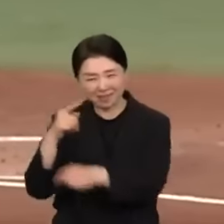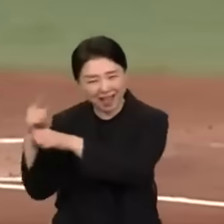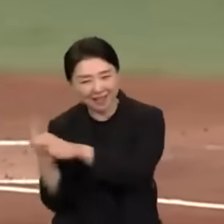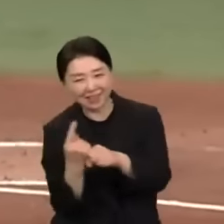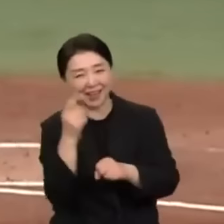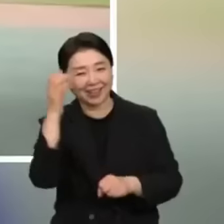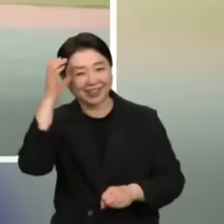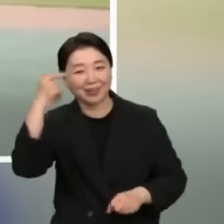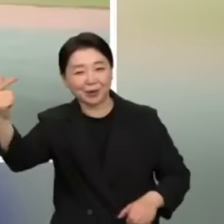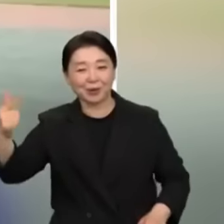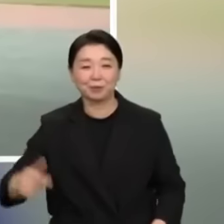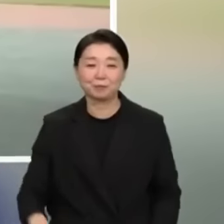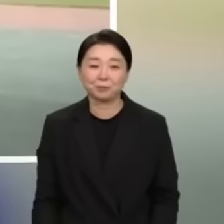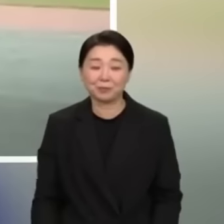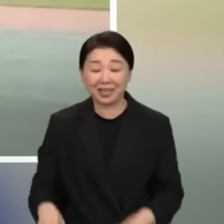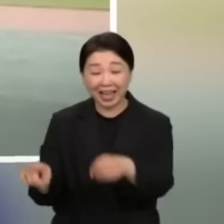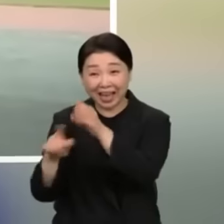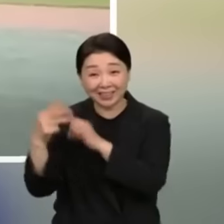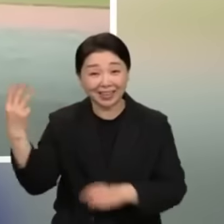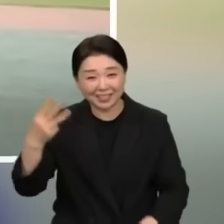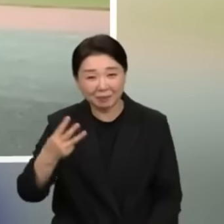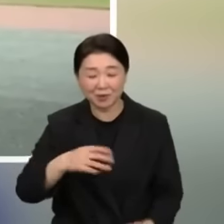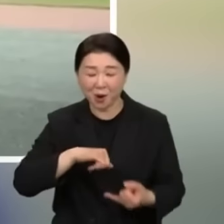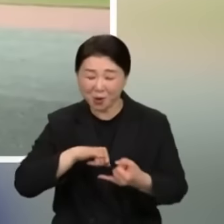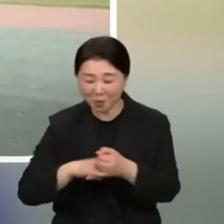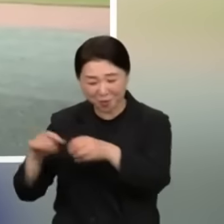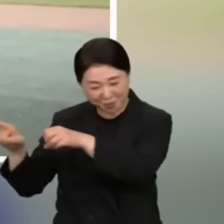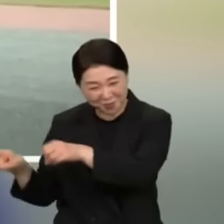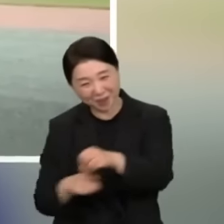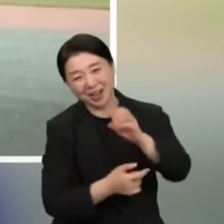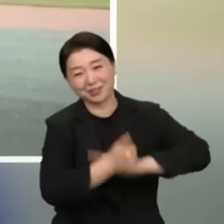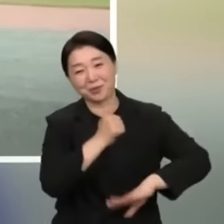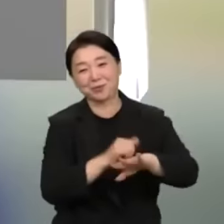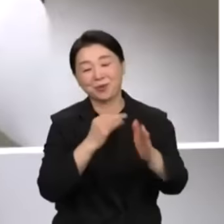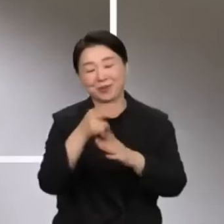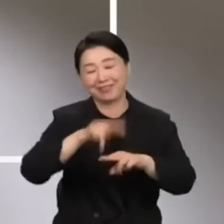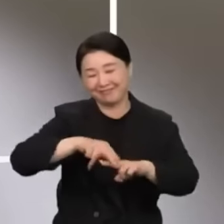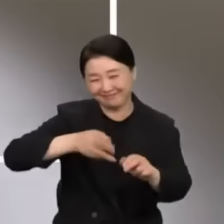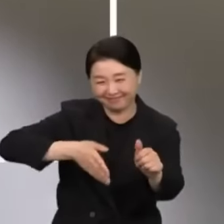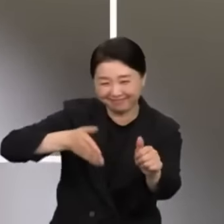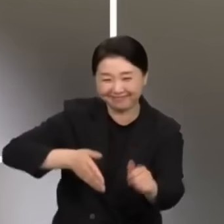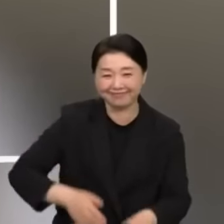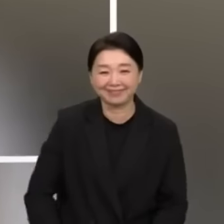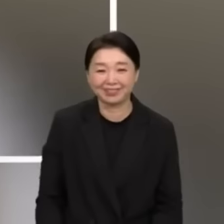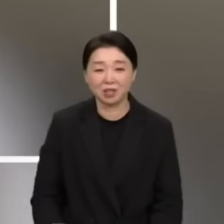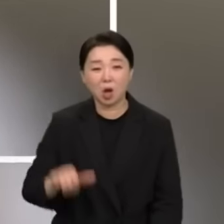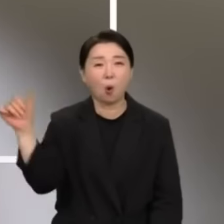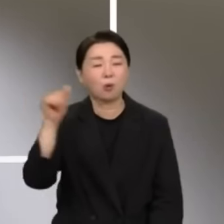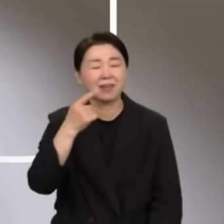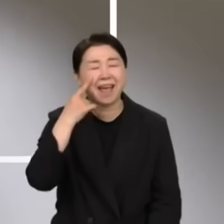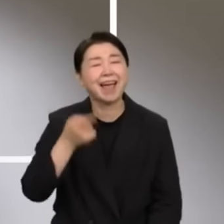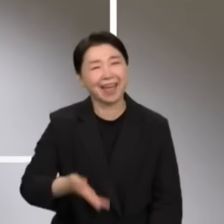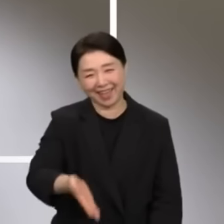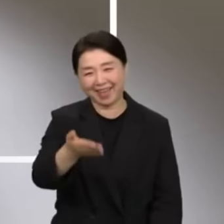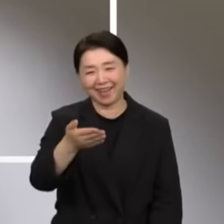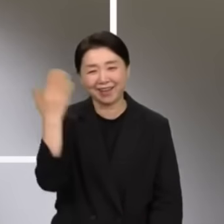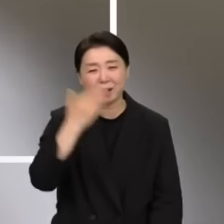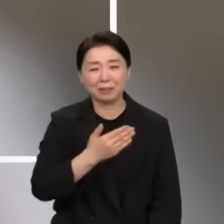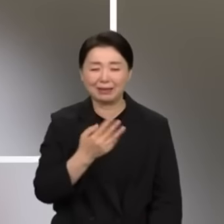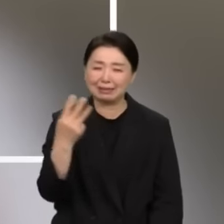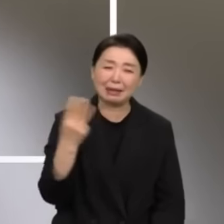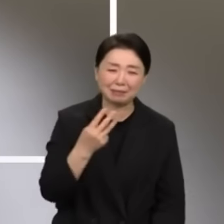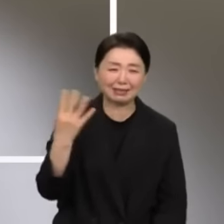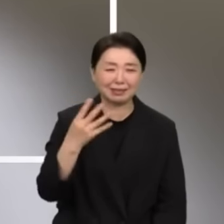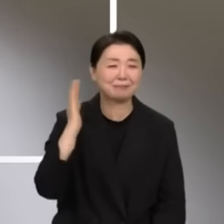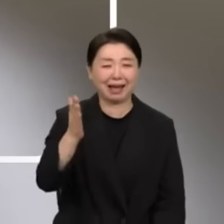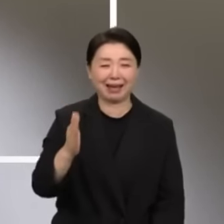쏟아집니다. 3천 안타는 꼭 치고 은퇴할 수 있도록 형이 열심히 응원할게. 네, 5천개까지 가죠. 깔끔하게. 뭐 애매하게 뭐